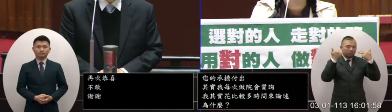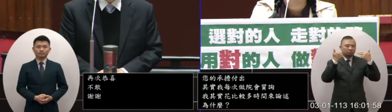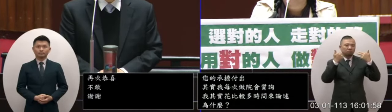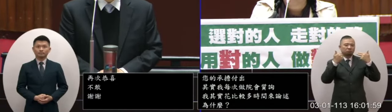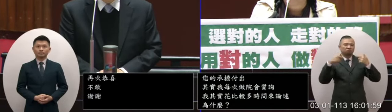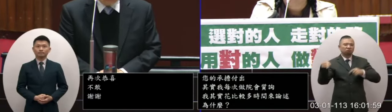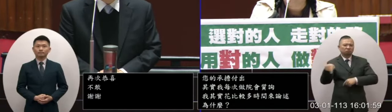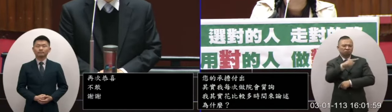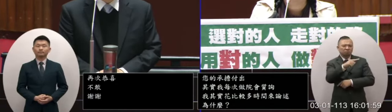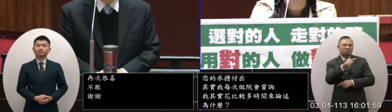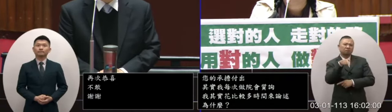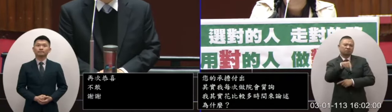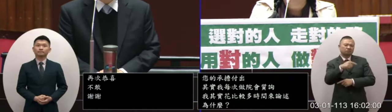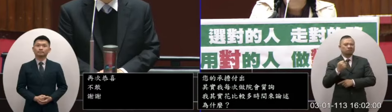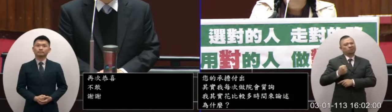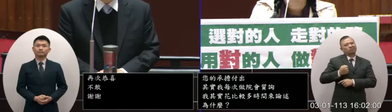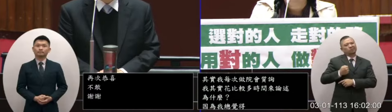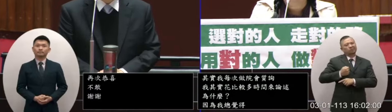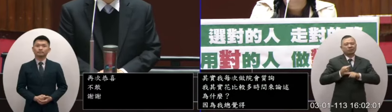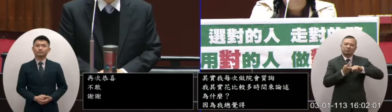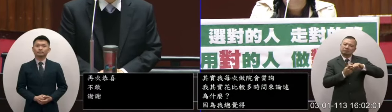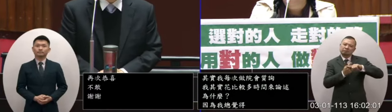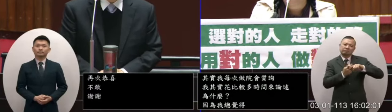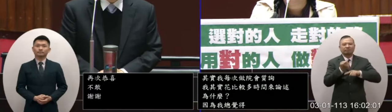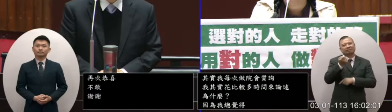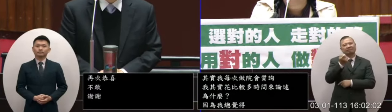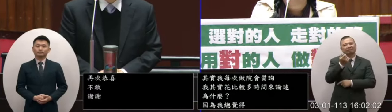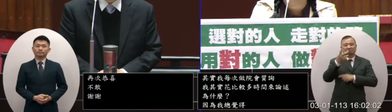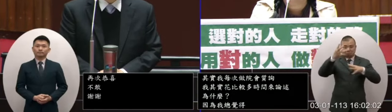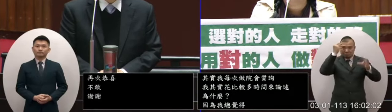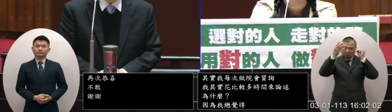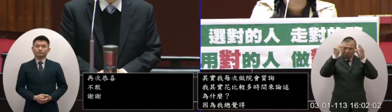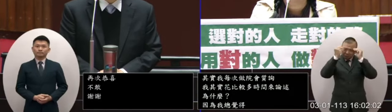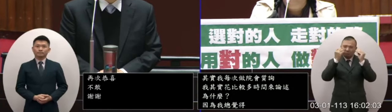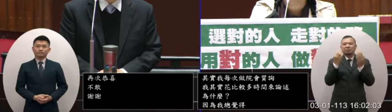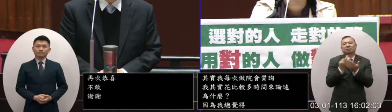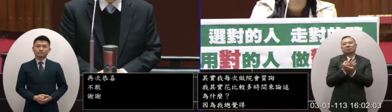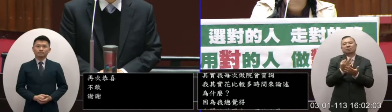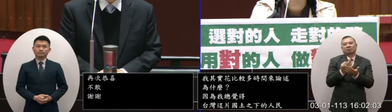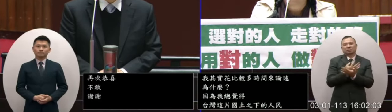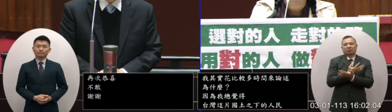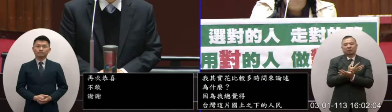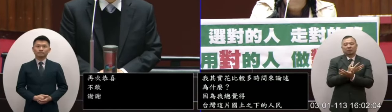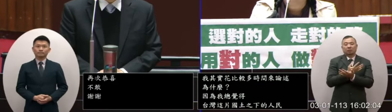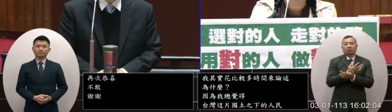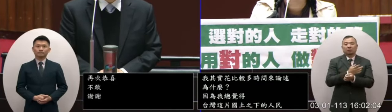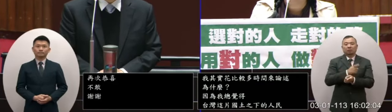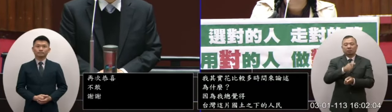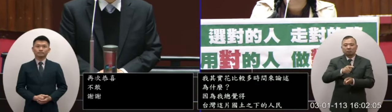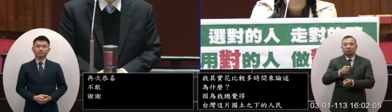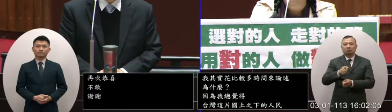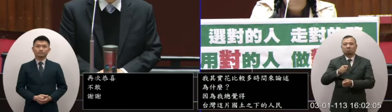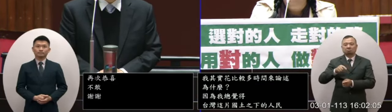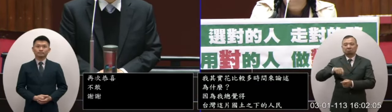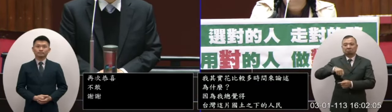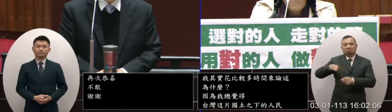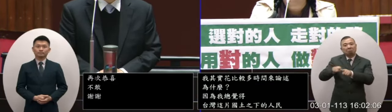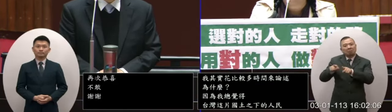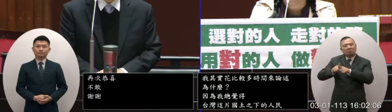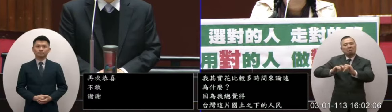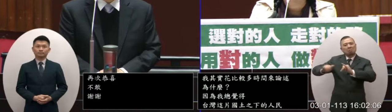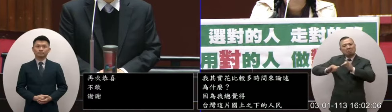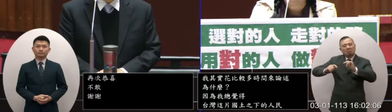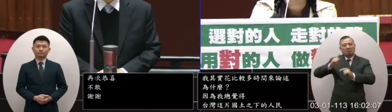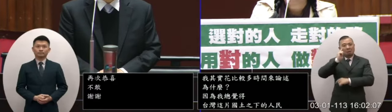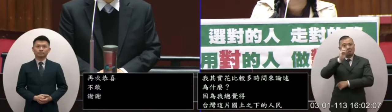还是很少、很有限，所以我们有时候受到的这些所谓的歧视，它不仅仅是对人的歧